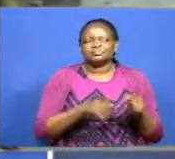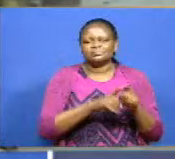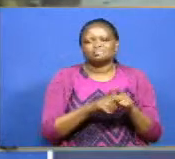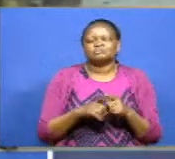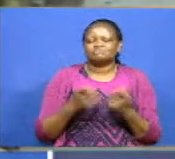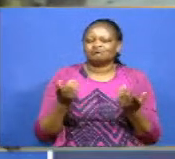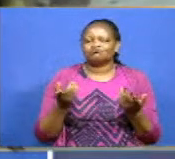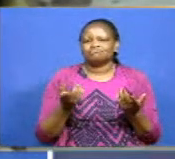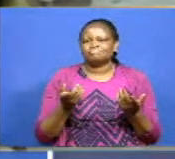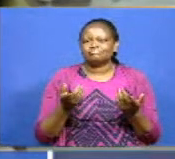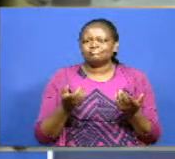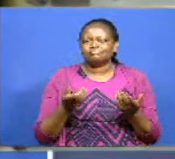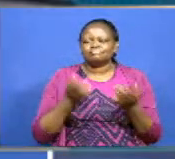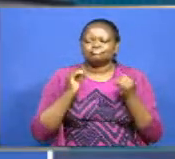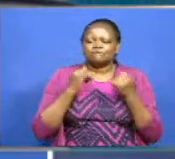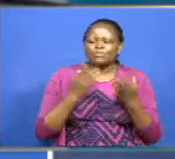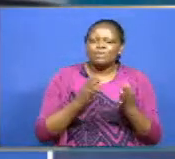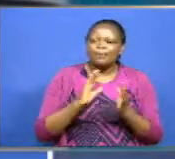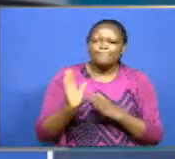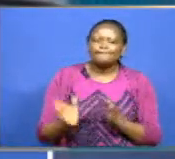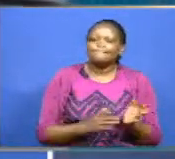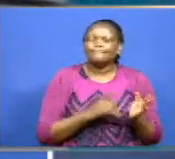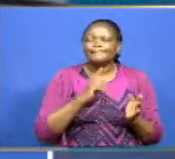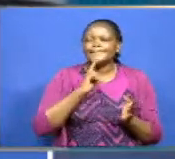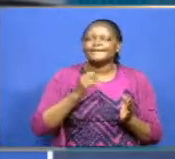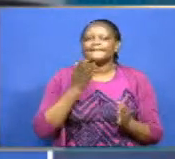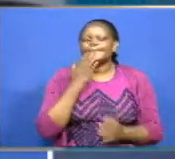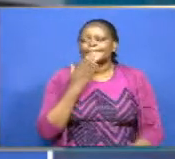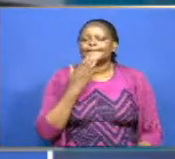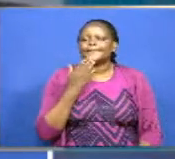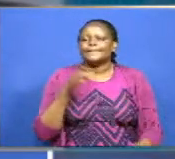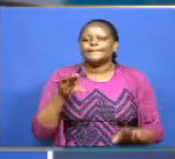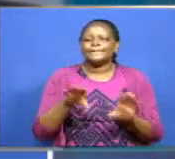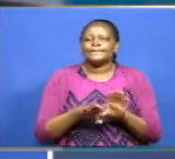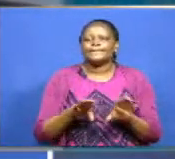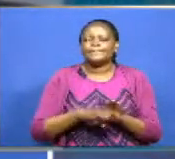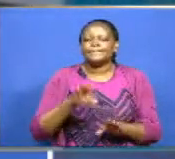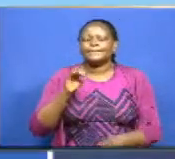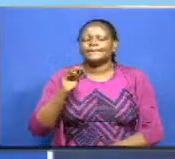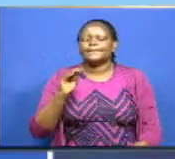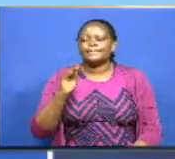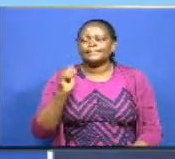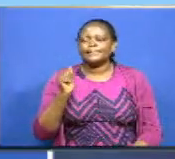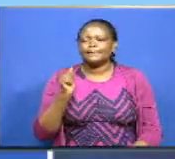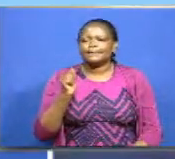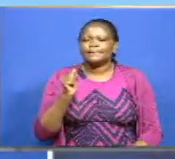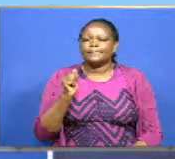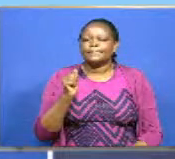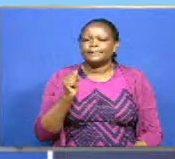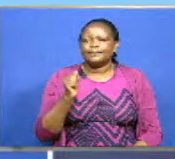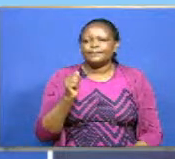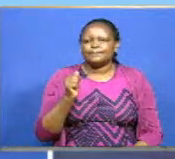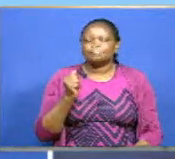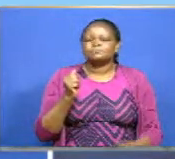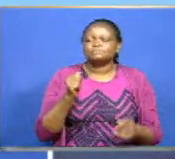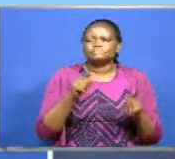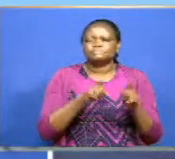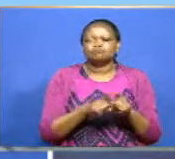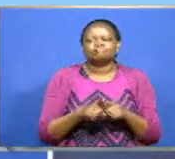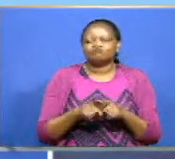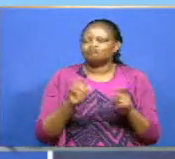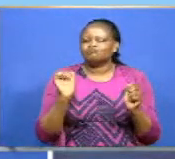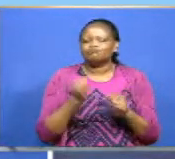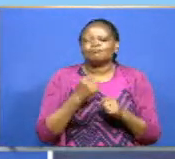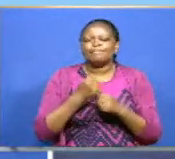kuhusu mpango mwingine wa kuagiza sukari kutoka mataifa wanachama wa COMESA ili kuziba nakisi ya sukari iliyopo kwa sasa